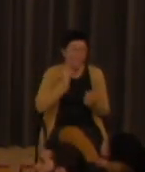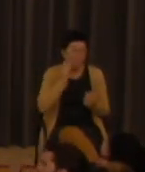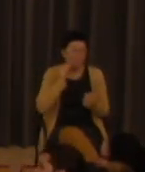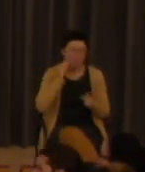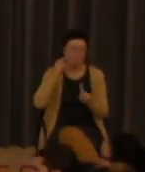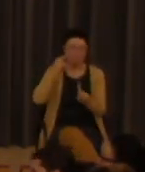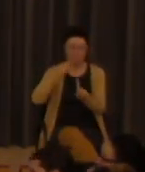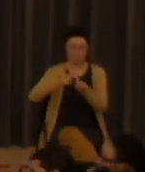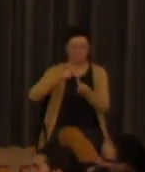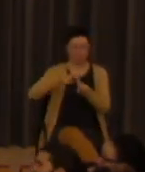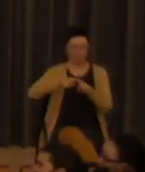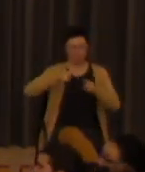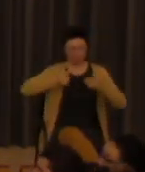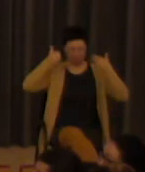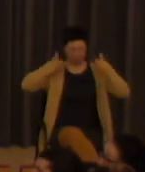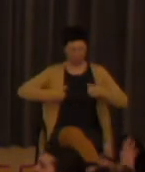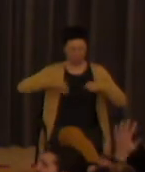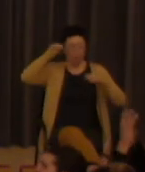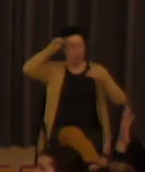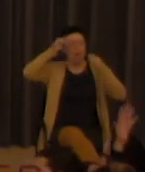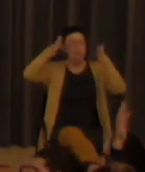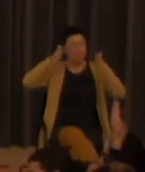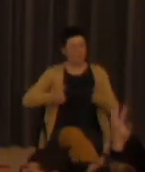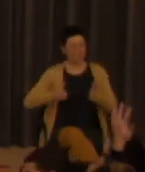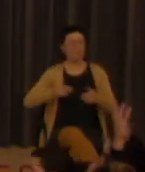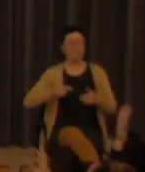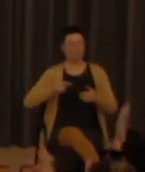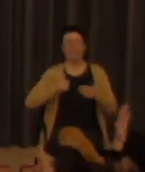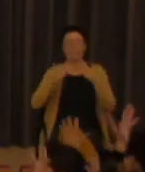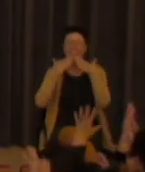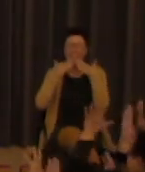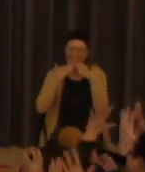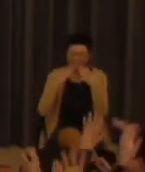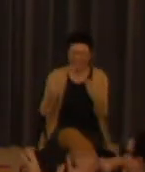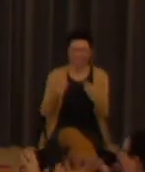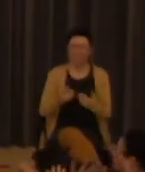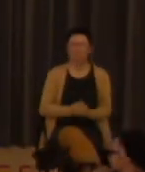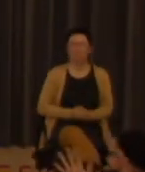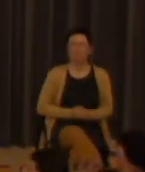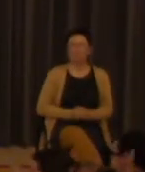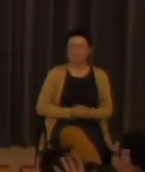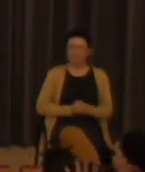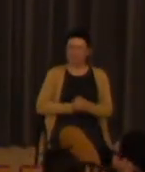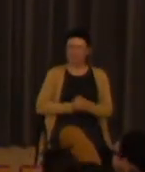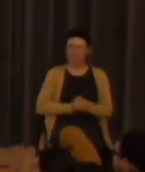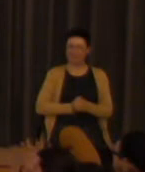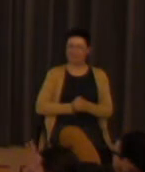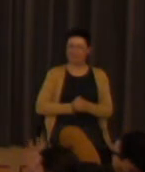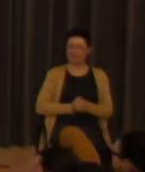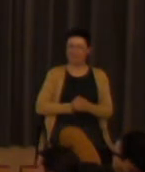i sóc ja professor de llengua de signes des de fa 2 mesos gràcies a això. Llavors, això és tot. Moltes gràcies.